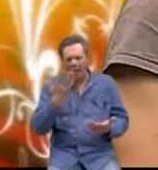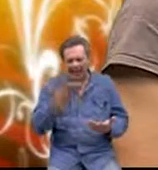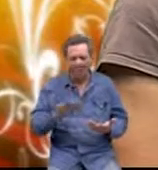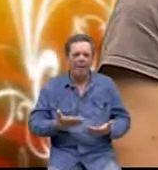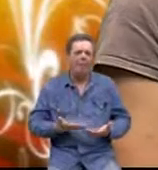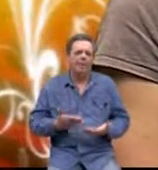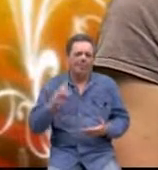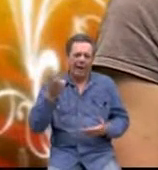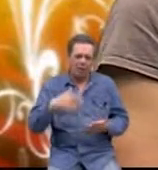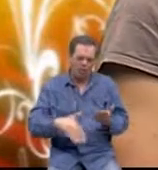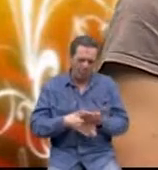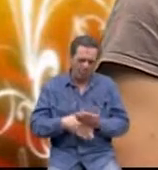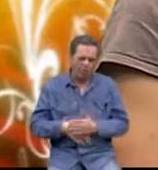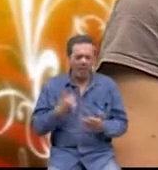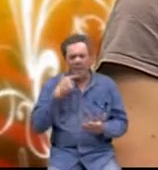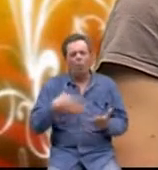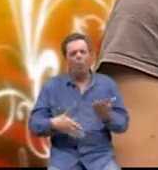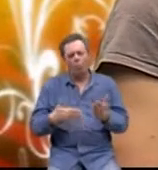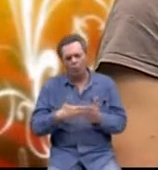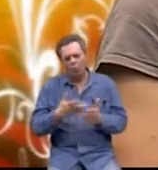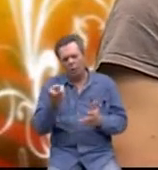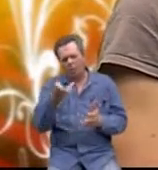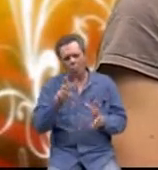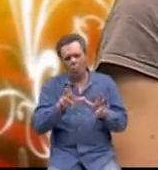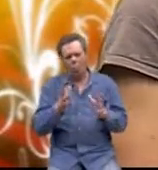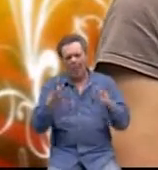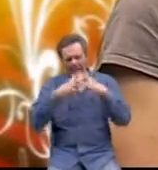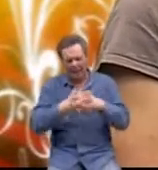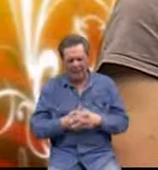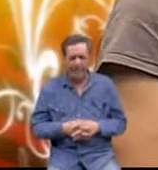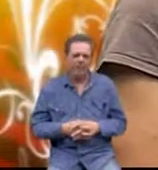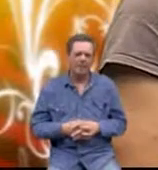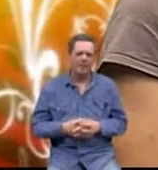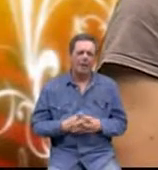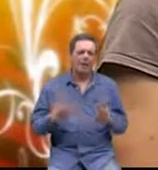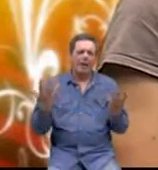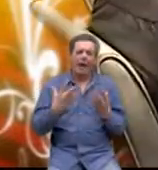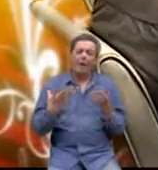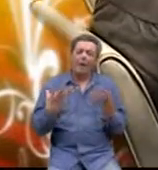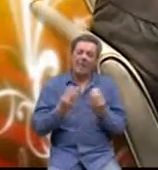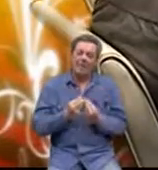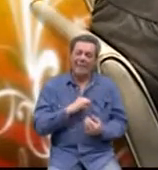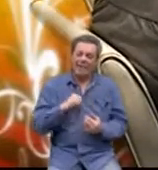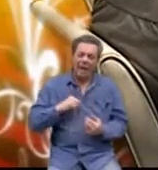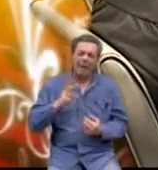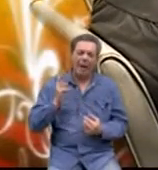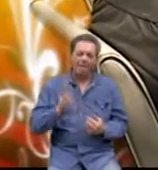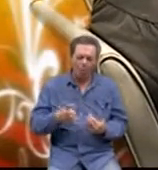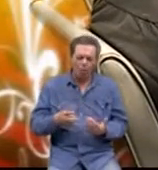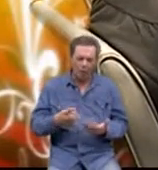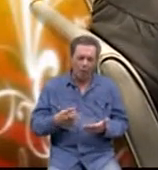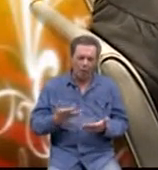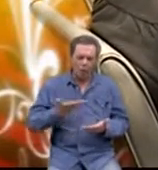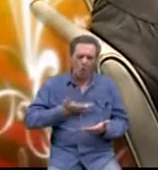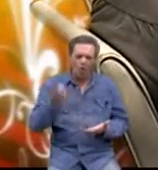podršku i kako pomoći kod integracije zapravo takvih ljudi u zajednici i kako zapravo zajednica sama može profitirati od toga. Jer